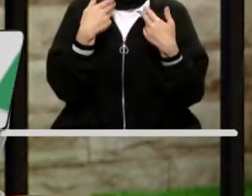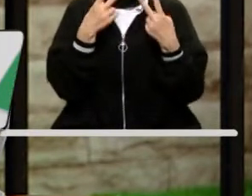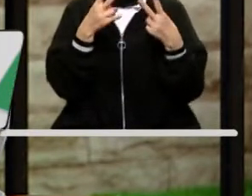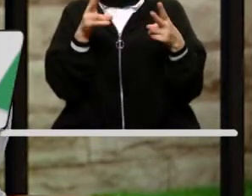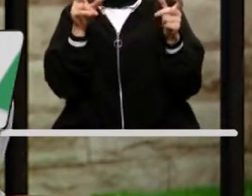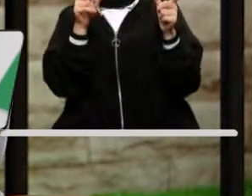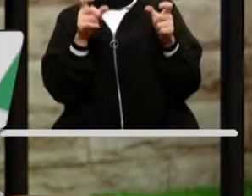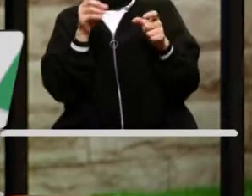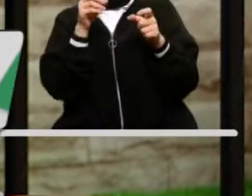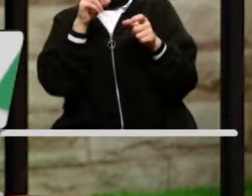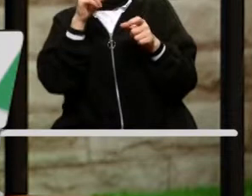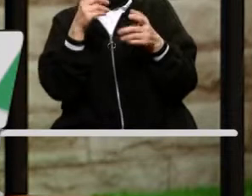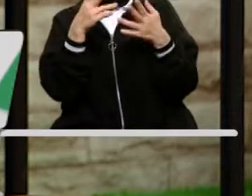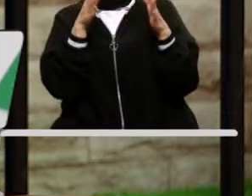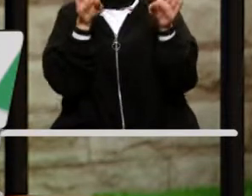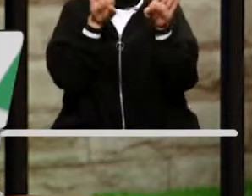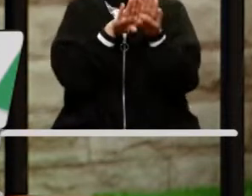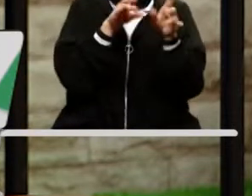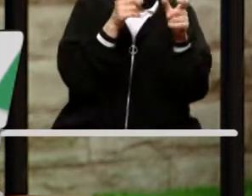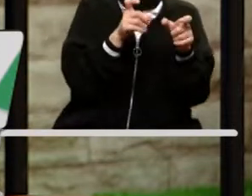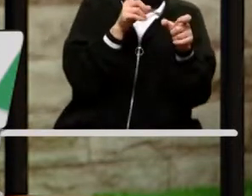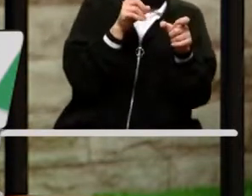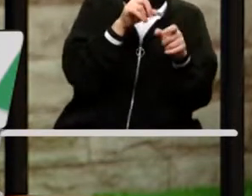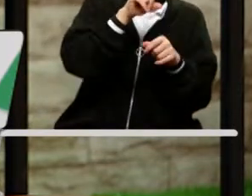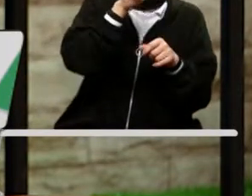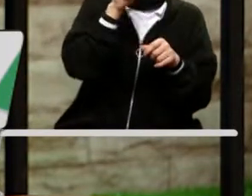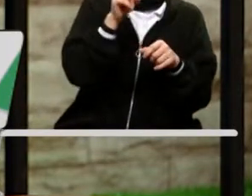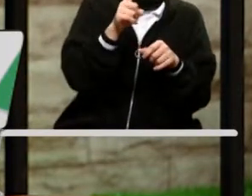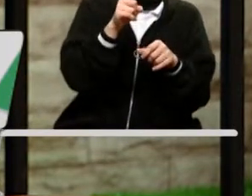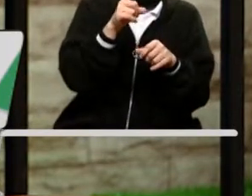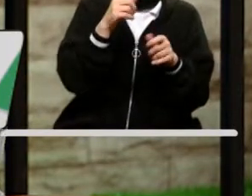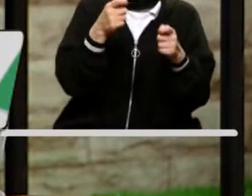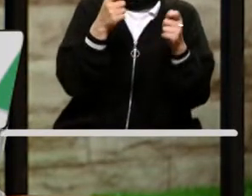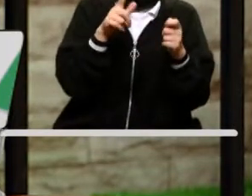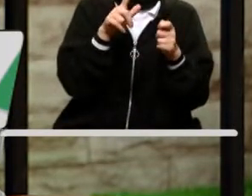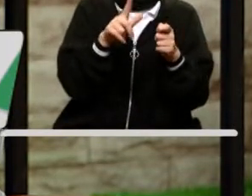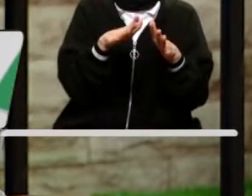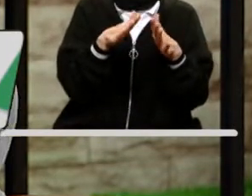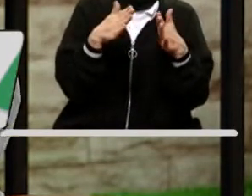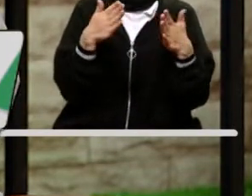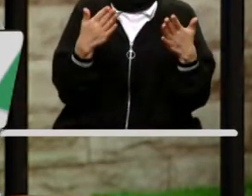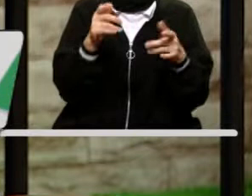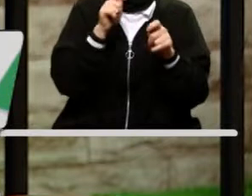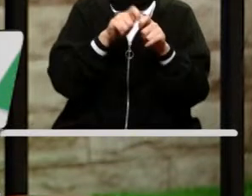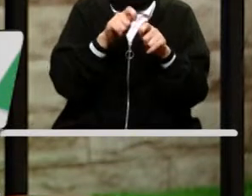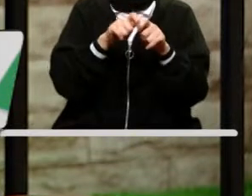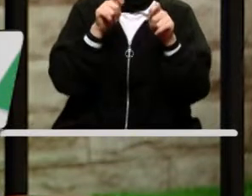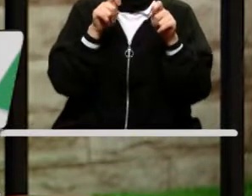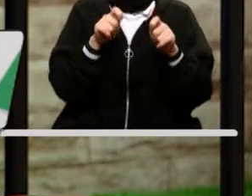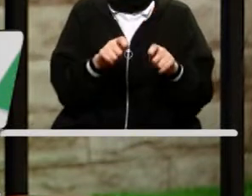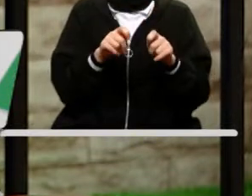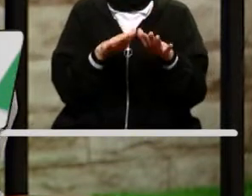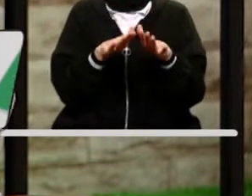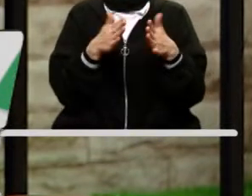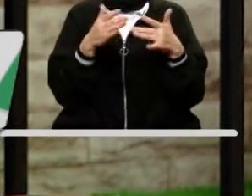çalışmalıyım? Nasıl bir iş yaparsam çocuklarıma, aileme mutluluk getirebilirim? Evi işe taşımalı mı, taşımamalı